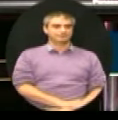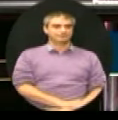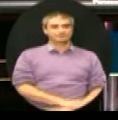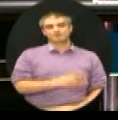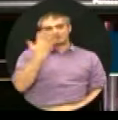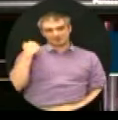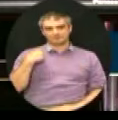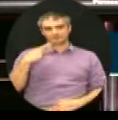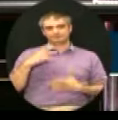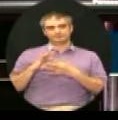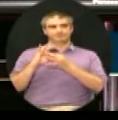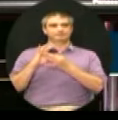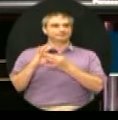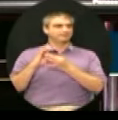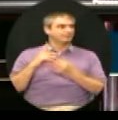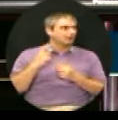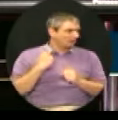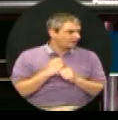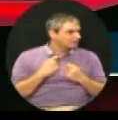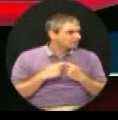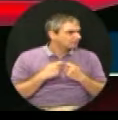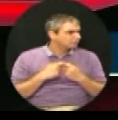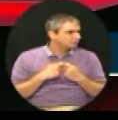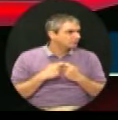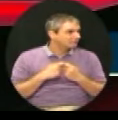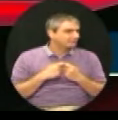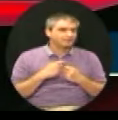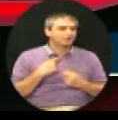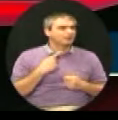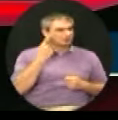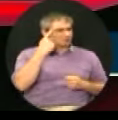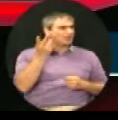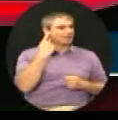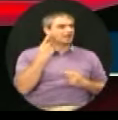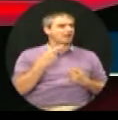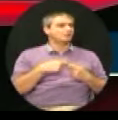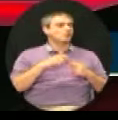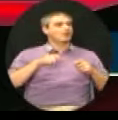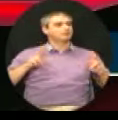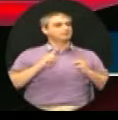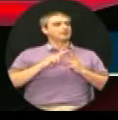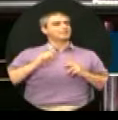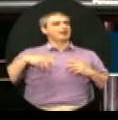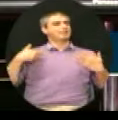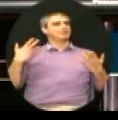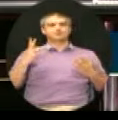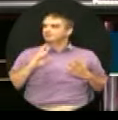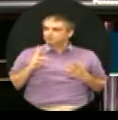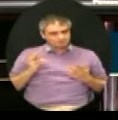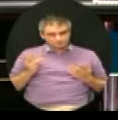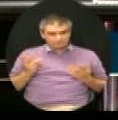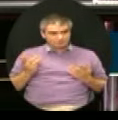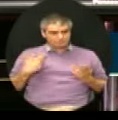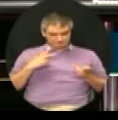נקשרה דרכנו. עבדתם גם במשותף או ש... סליחה? אני יודעת שהיה לכם פרלמנט משותף בשנים האחרונות. היה לנו לא רק